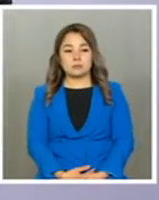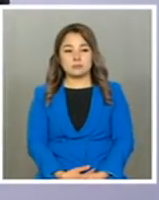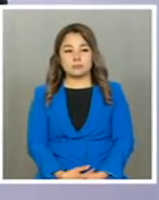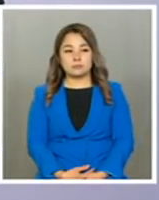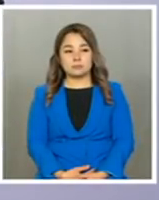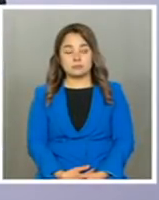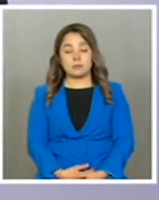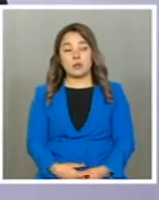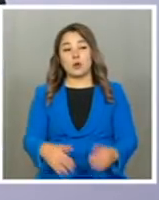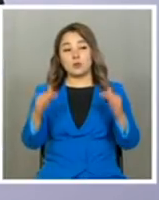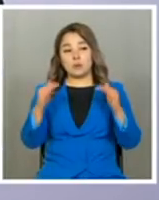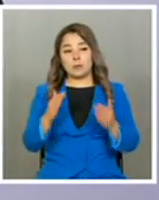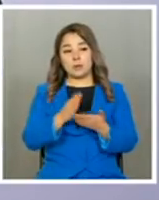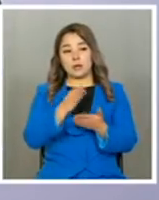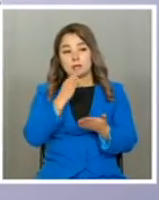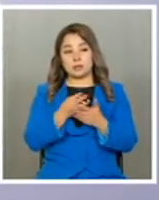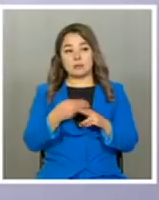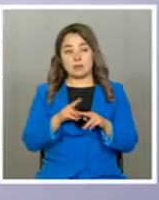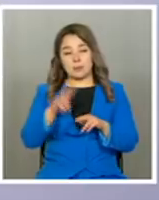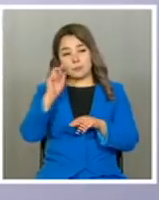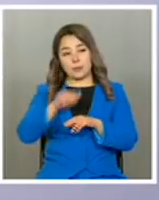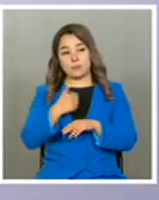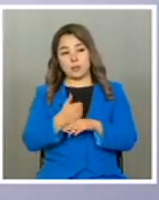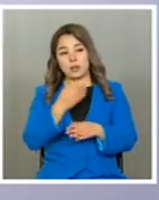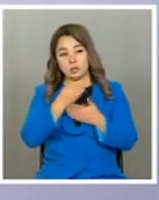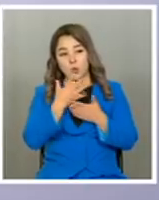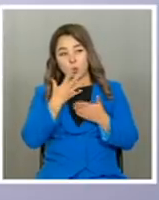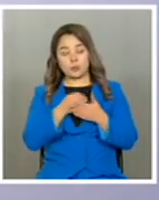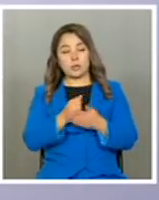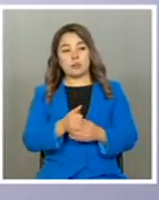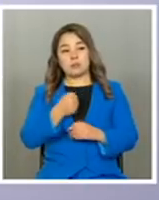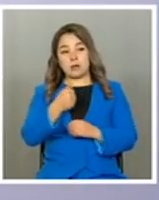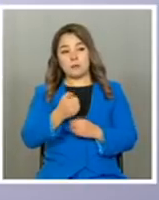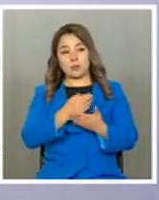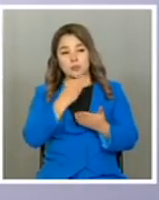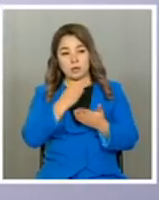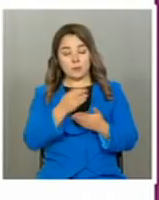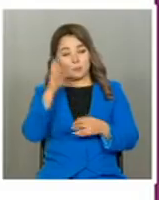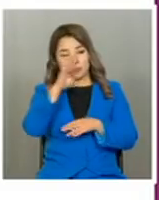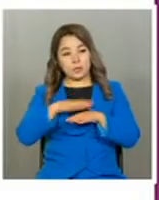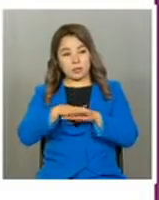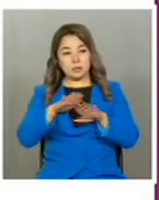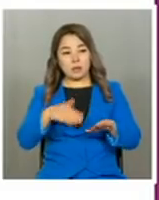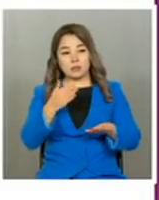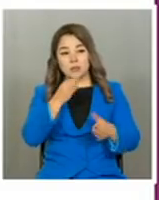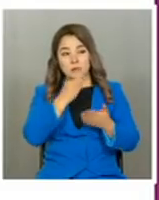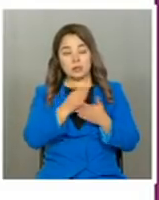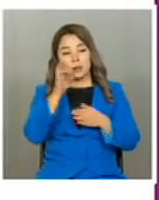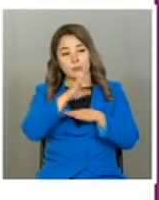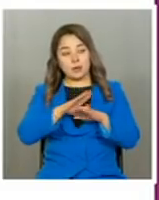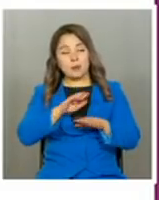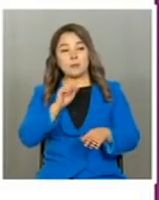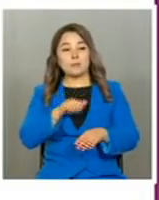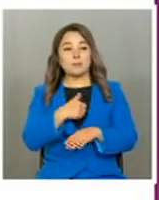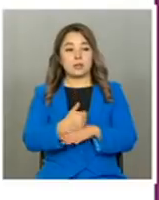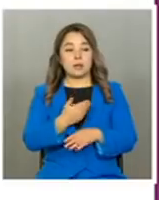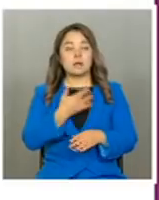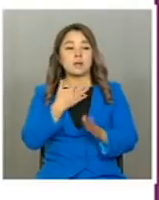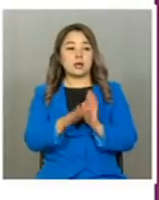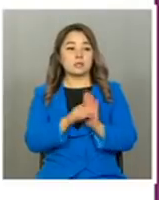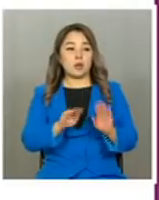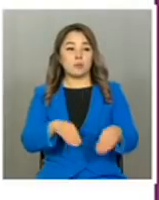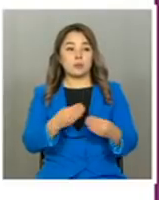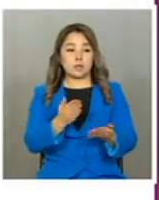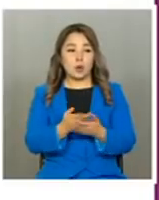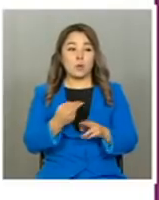Төмен басыларды, яғни мемлекет басшысының өзі тағайындаған. Ол мемлекетке, яғни мемлекеттік билікке сайлады, және